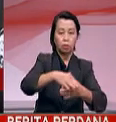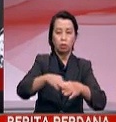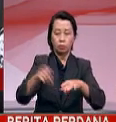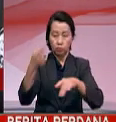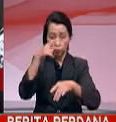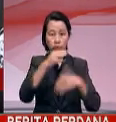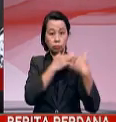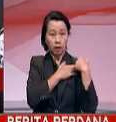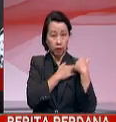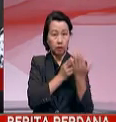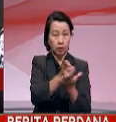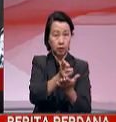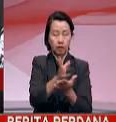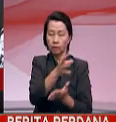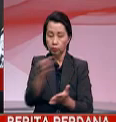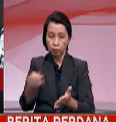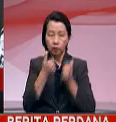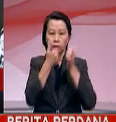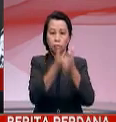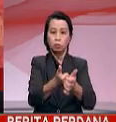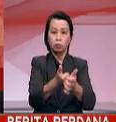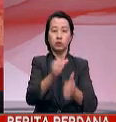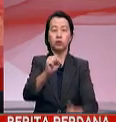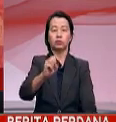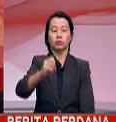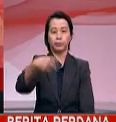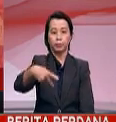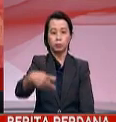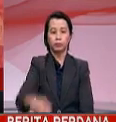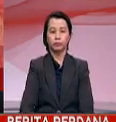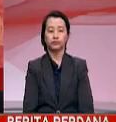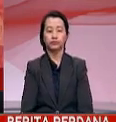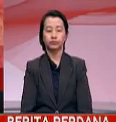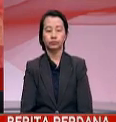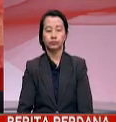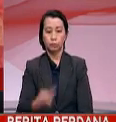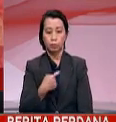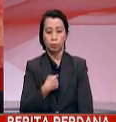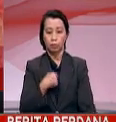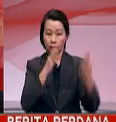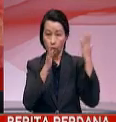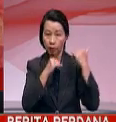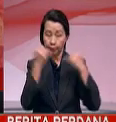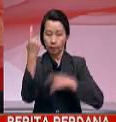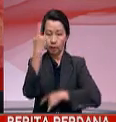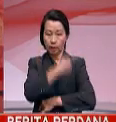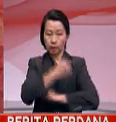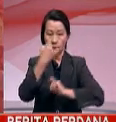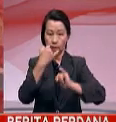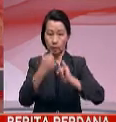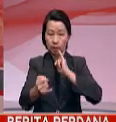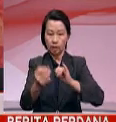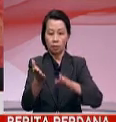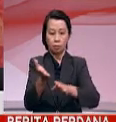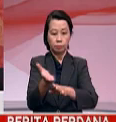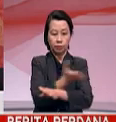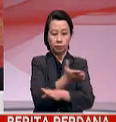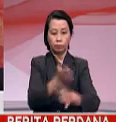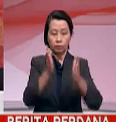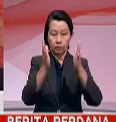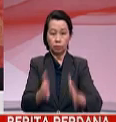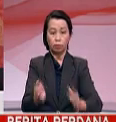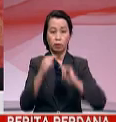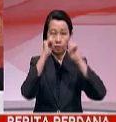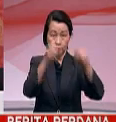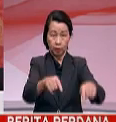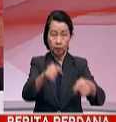mereka dan mengikut SOP yang telah ditetapkan. Harapan saya di hari yang terakhir sebelum pengundi membuang undi